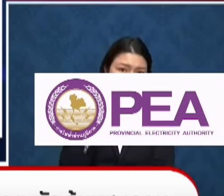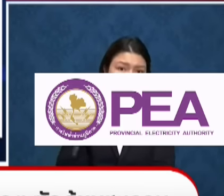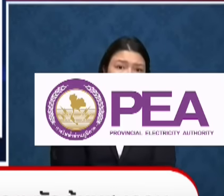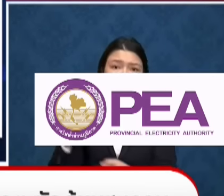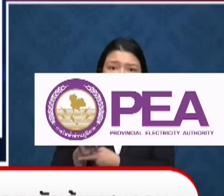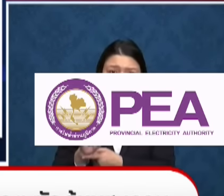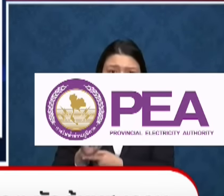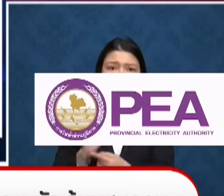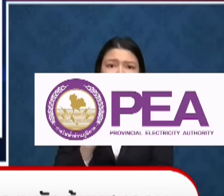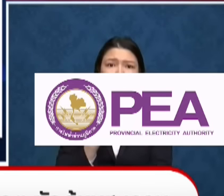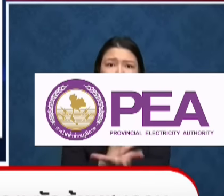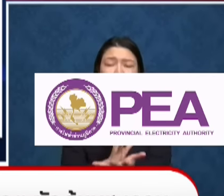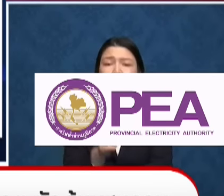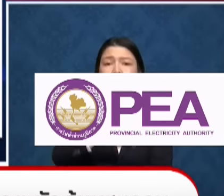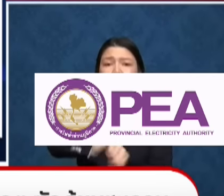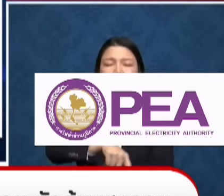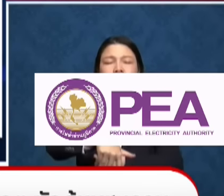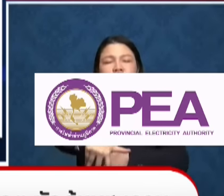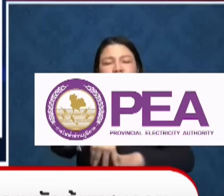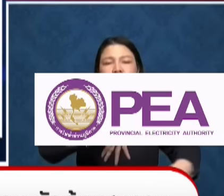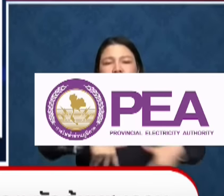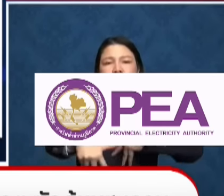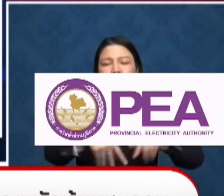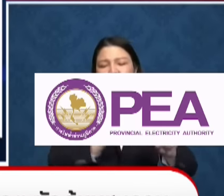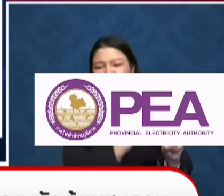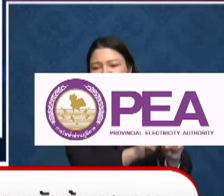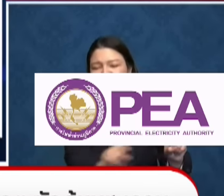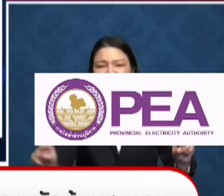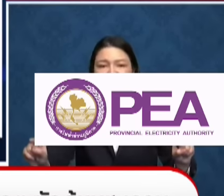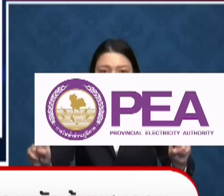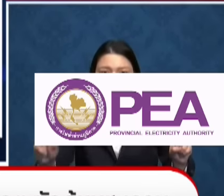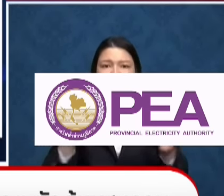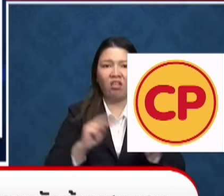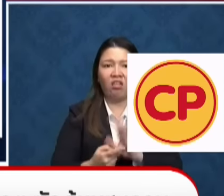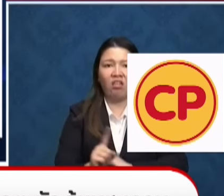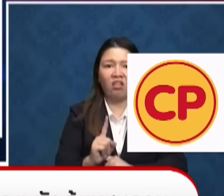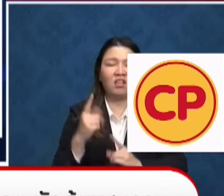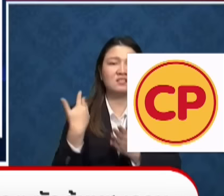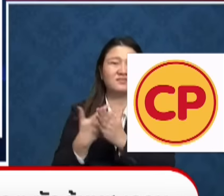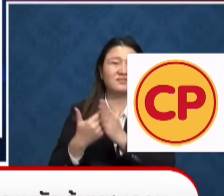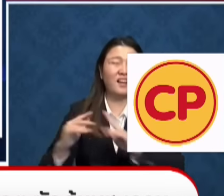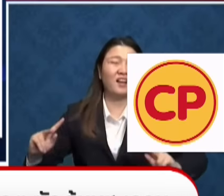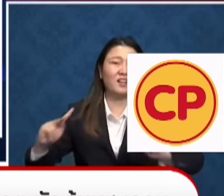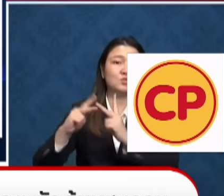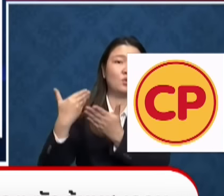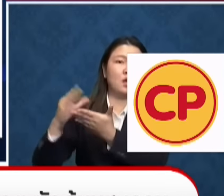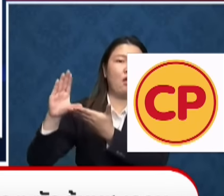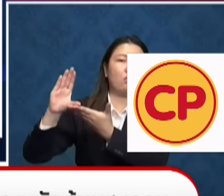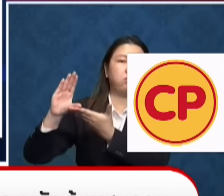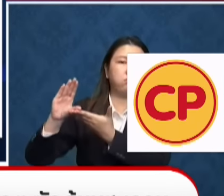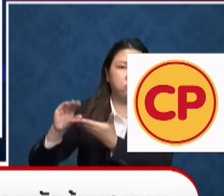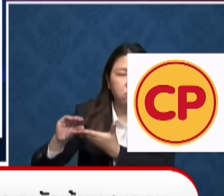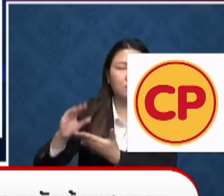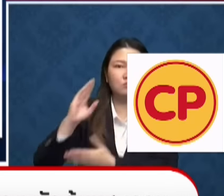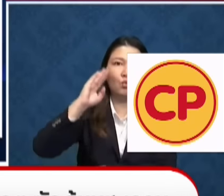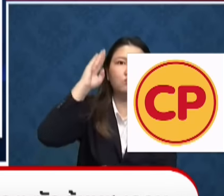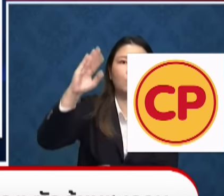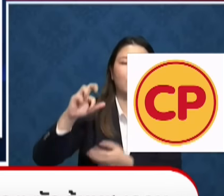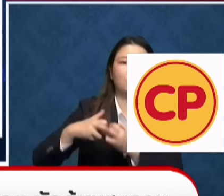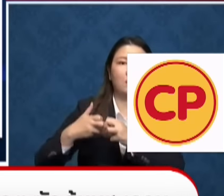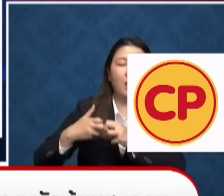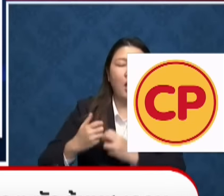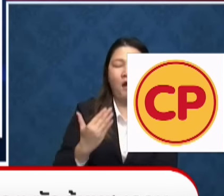นี ้ เอ๊ะอันนี้เป็นการอ๋อทำหน้าที่หัวหน้าฝั่งของผู้นำฝ่ายค้าน อ